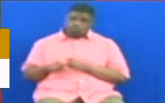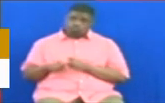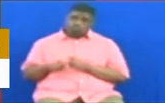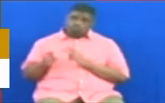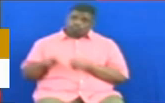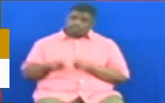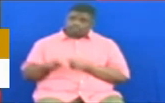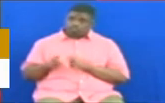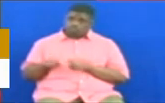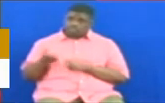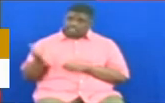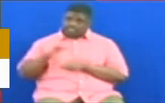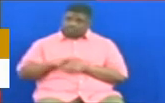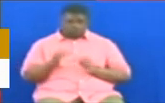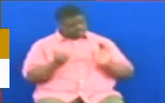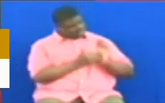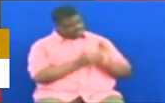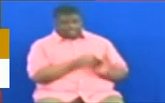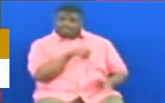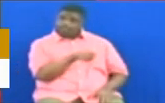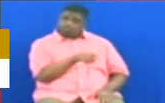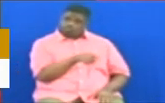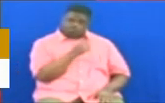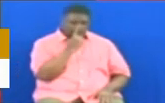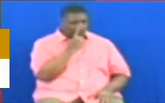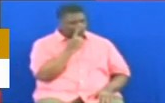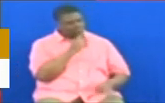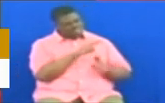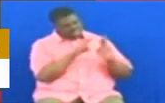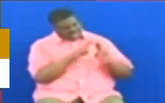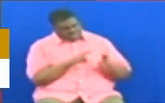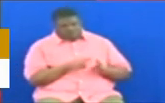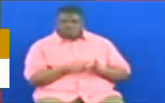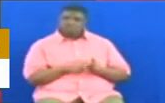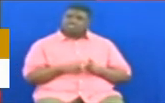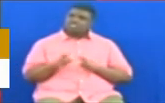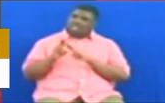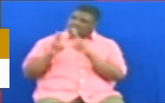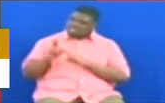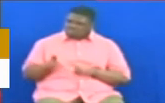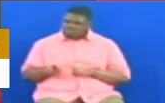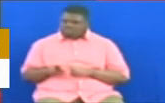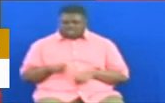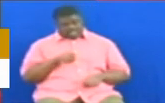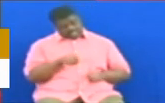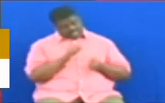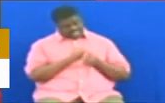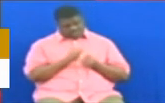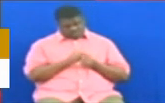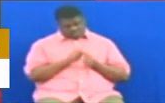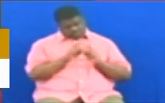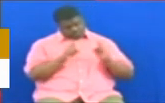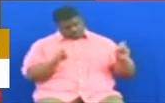kuna technicalities za kisheria hapo kwamba kuna international something, international something, lakini hiki kifungu kama kilivyokaa